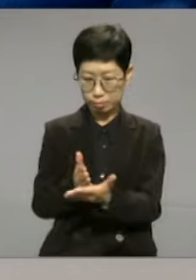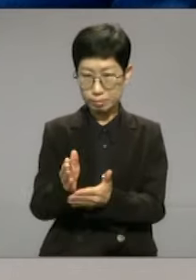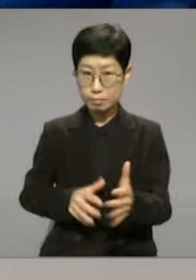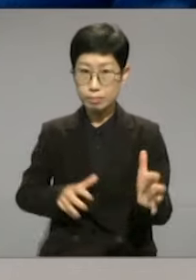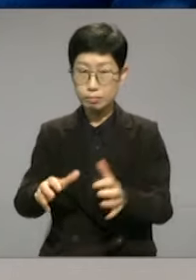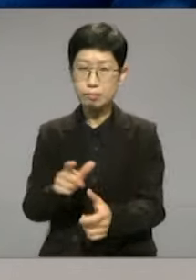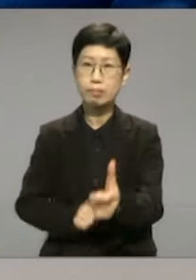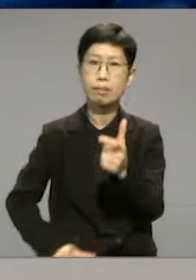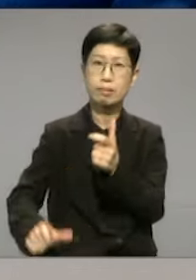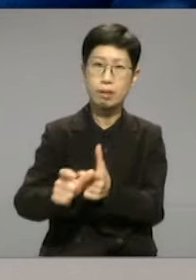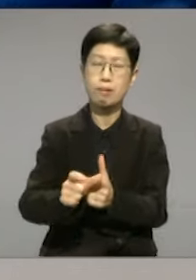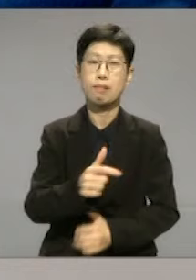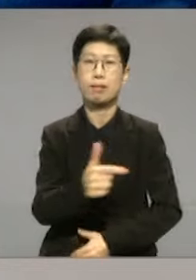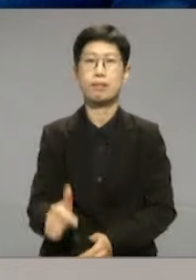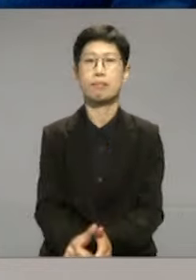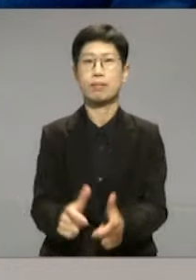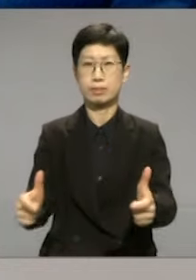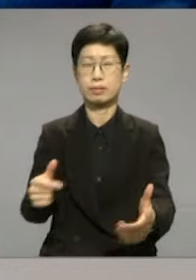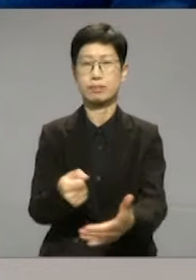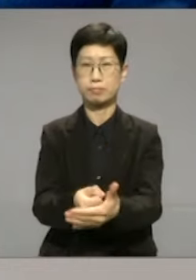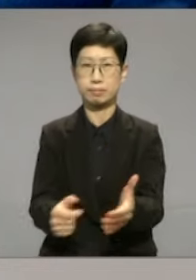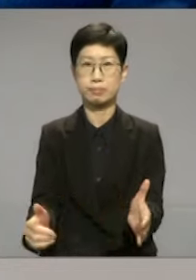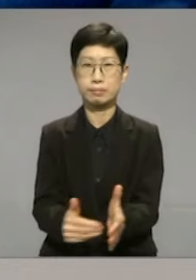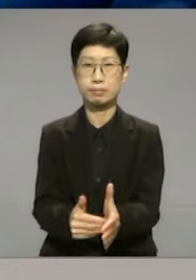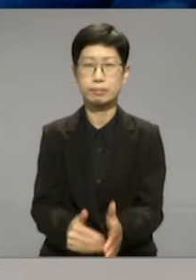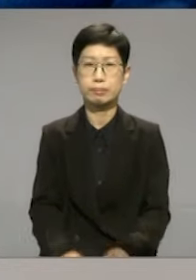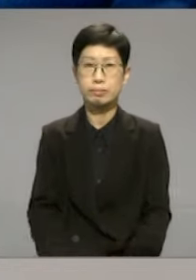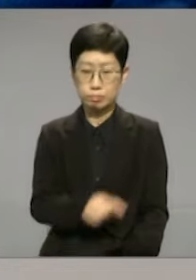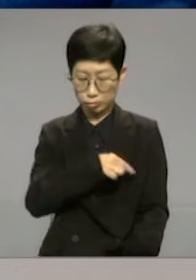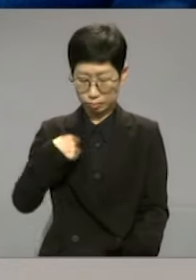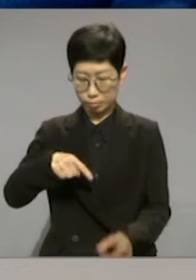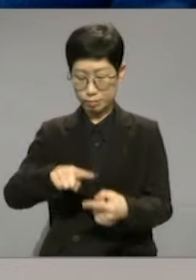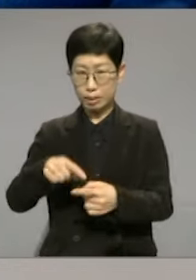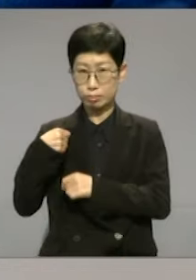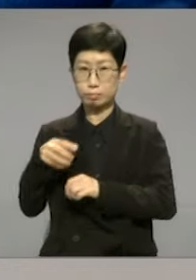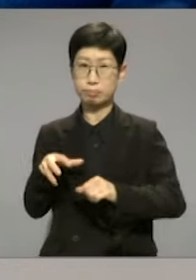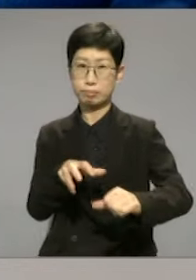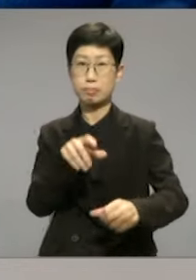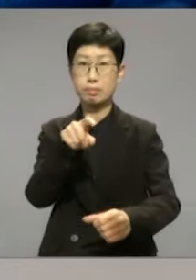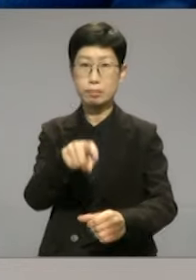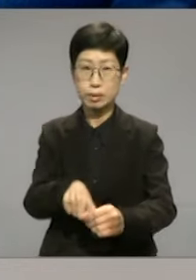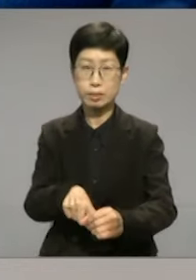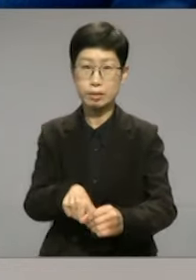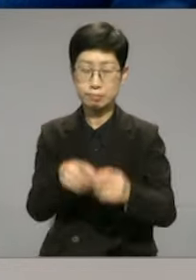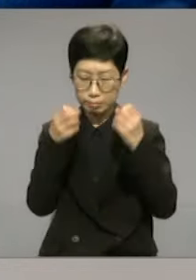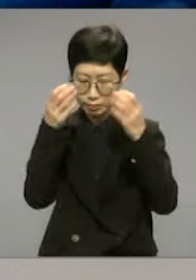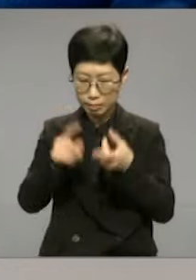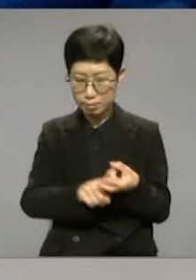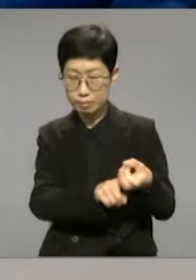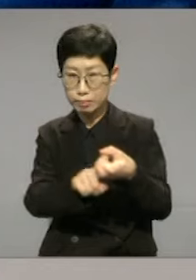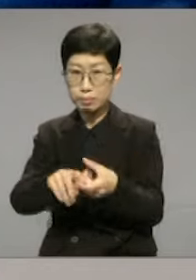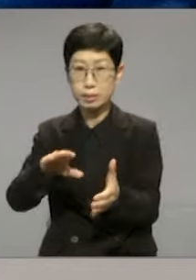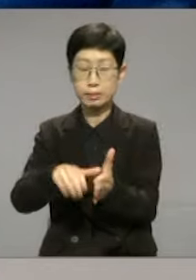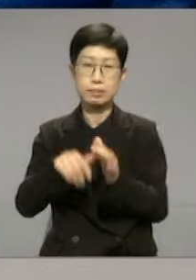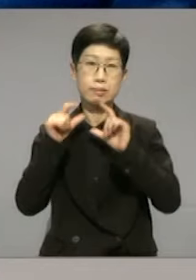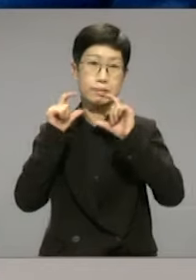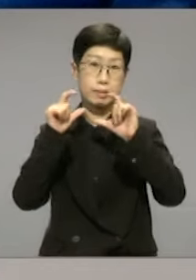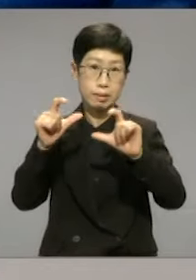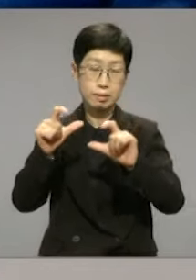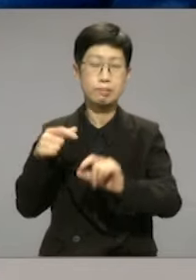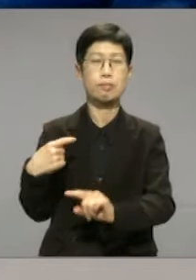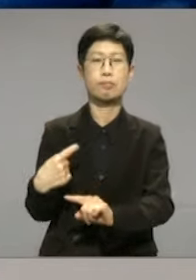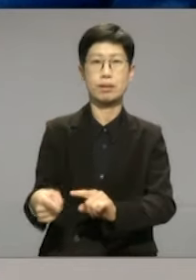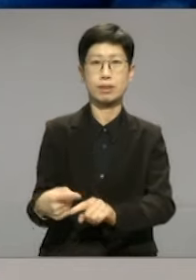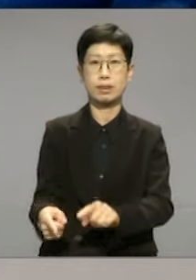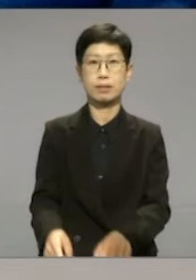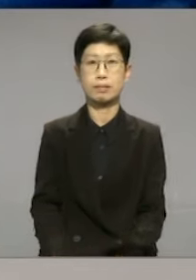협력 수준을 획기적으로 끌어올리기로 했습니다 중국에 대한 군사적 견제를 고리로 새로운 동맹의 시대를 선언했다는